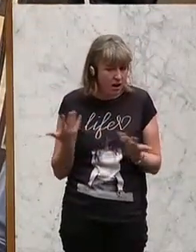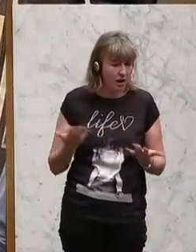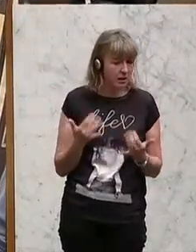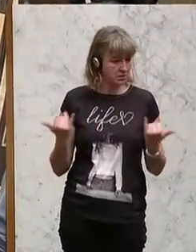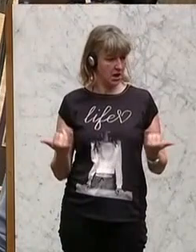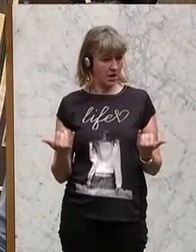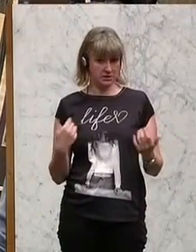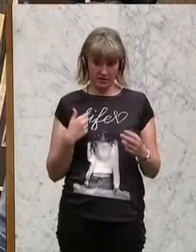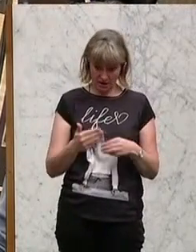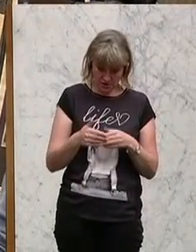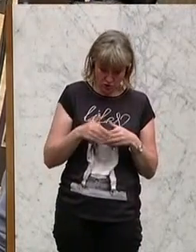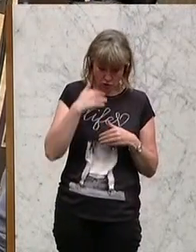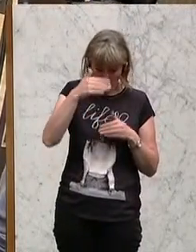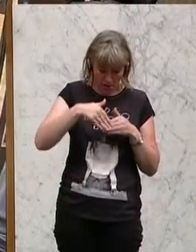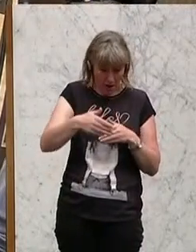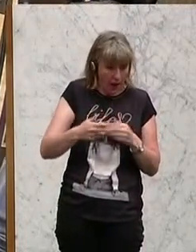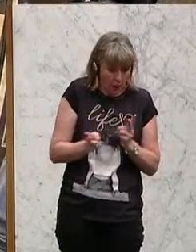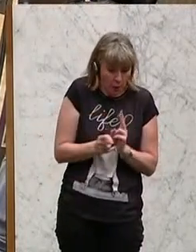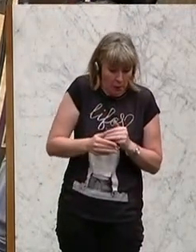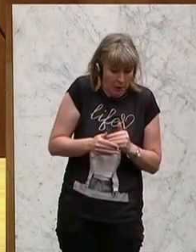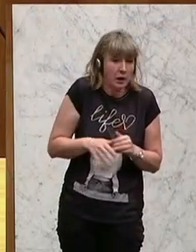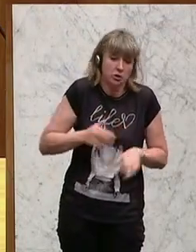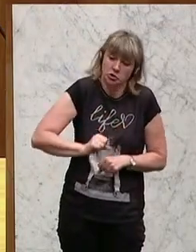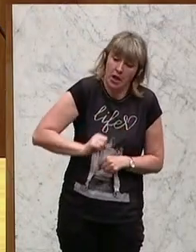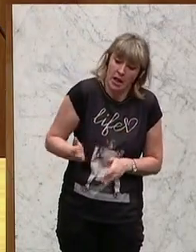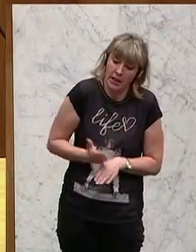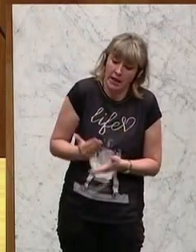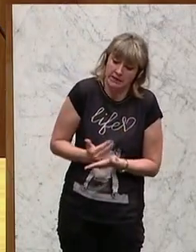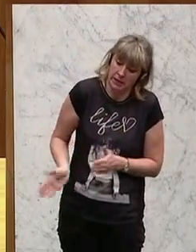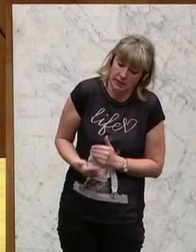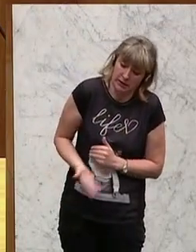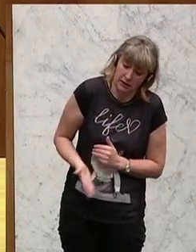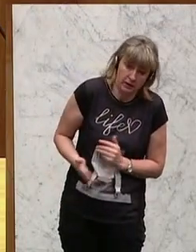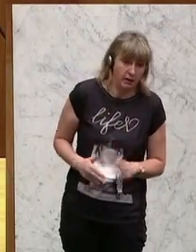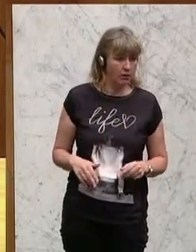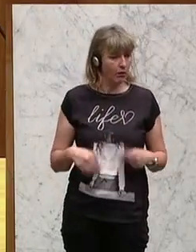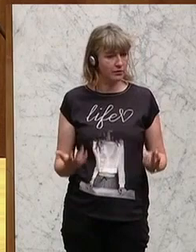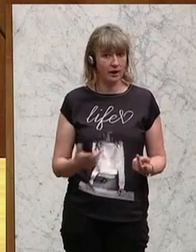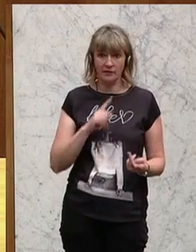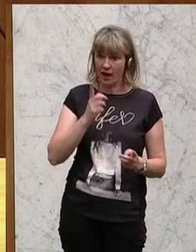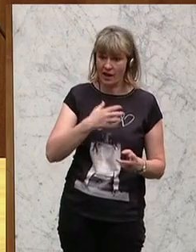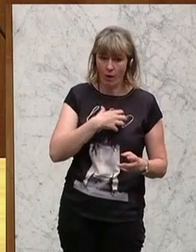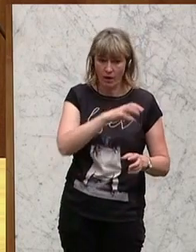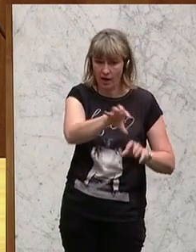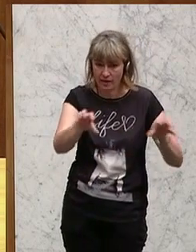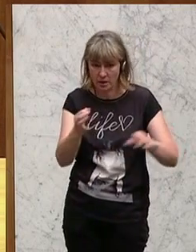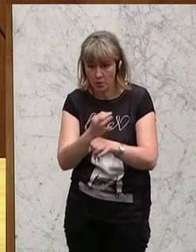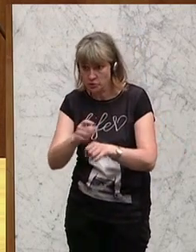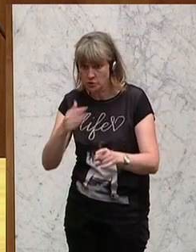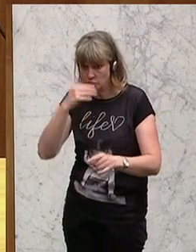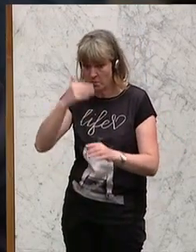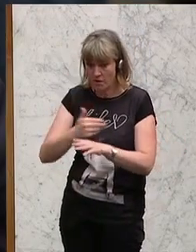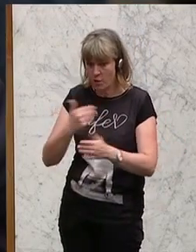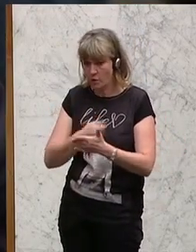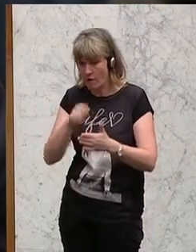dass jetzt kurz vor dem Sommer das Gesetz schnell noch durchgedrückt wird und sie sich dann noch herausnehmen, alle Organe und Positionen jetzt im Sommer vor